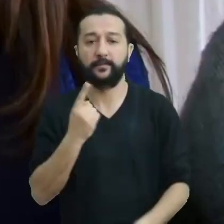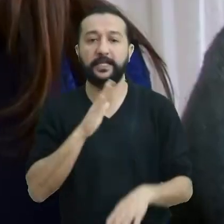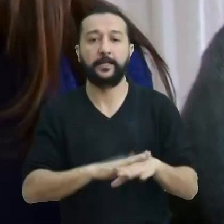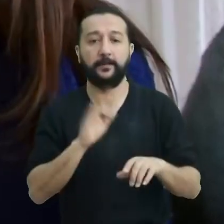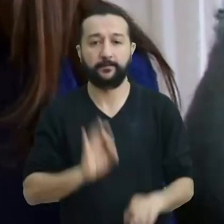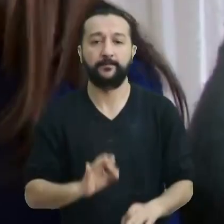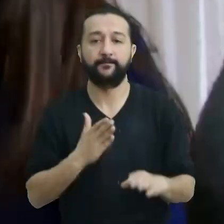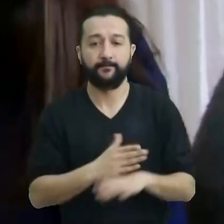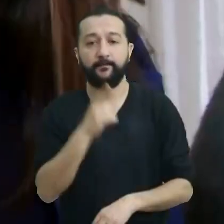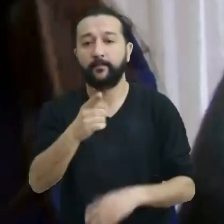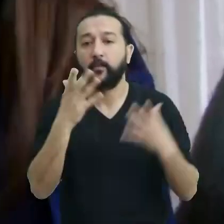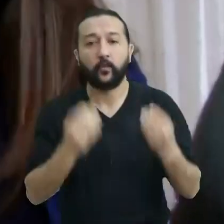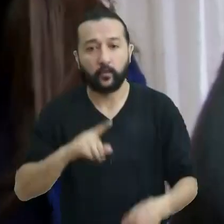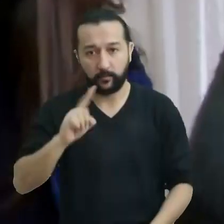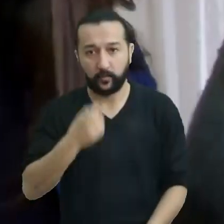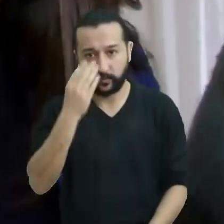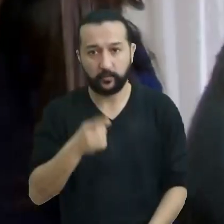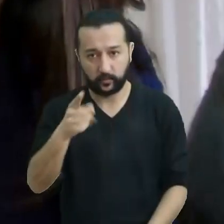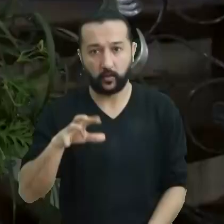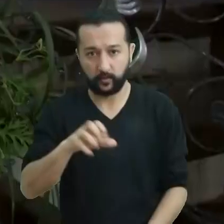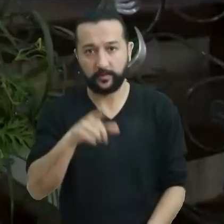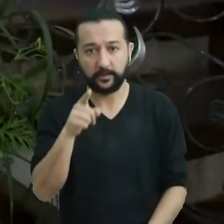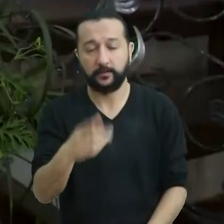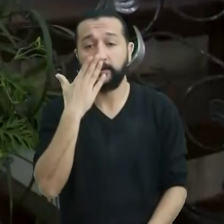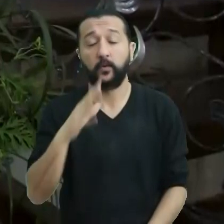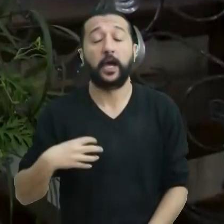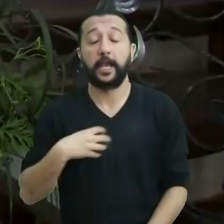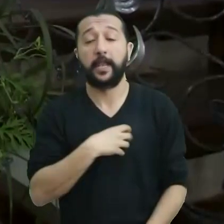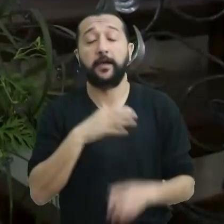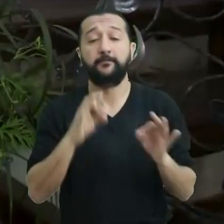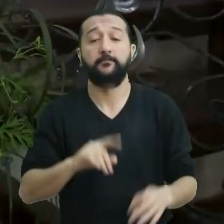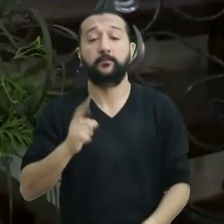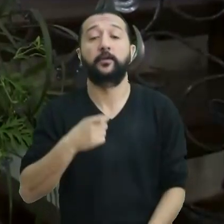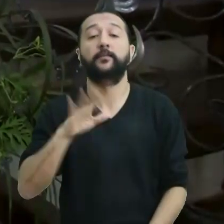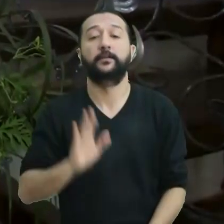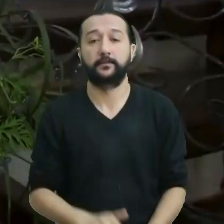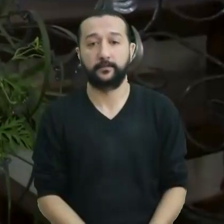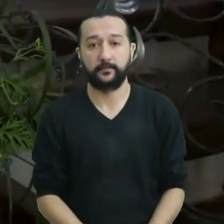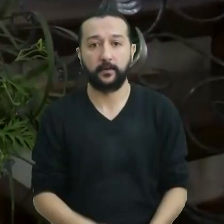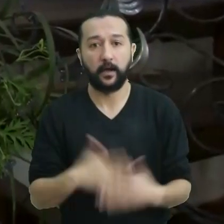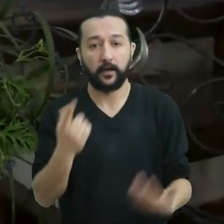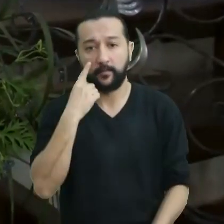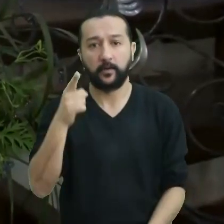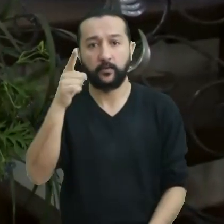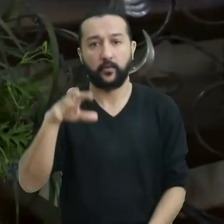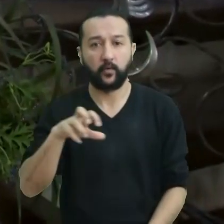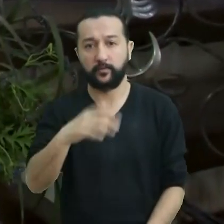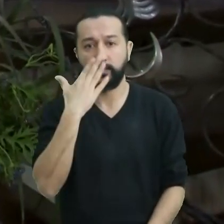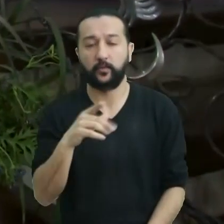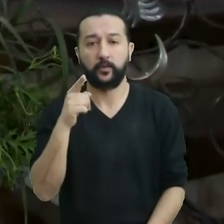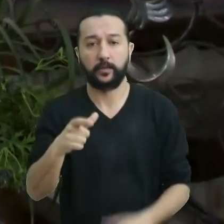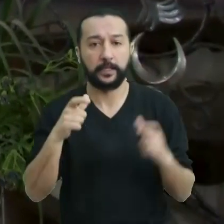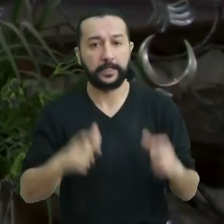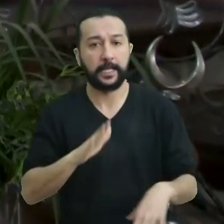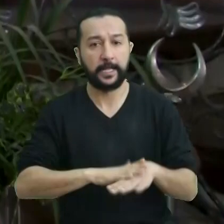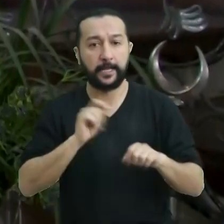yaptım. Sarp'cığım ne oldu, bulabildiniz mi örümceği? Yok anne yok, henüz bulamadık. Ana burada örümcek yok.